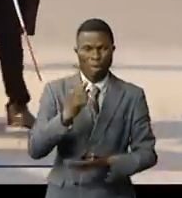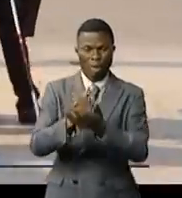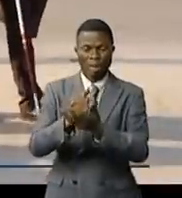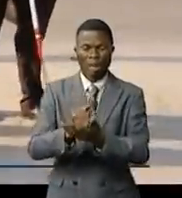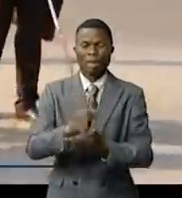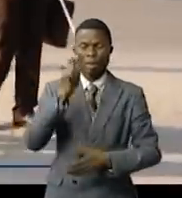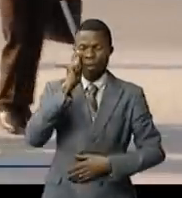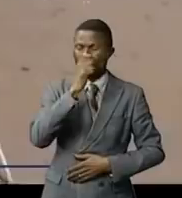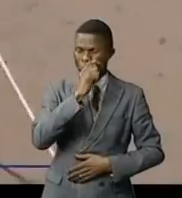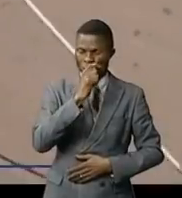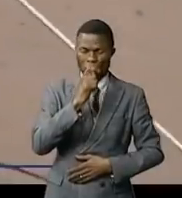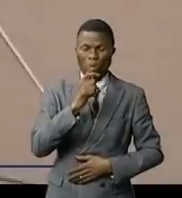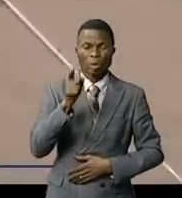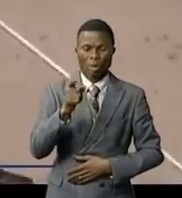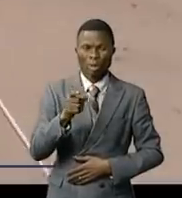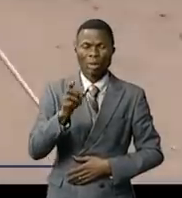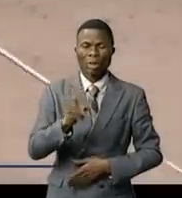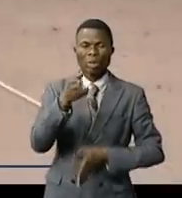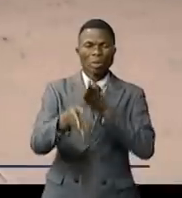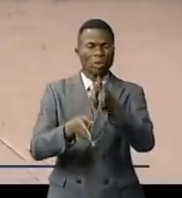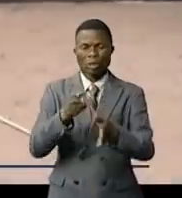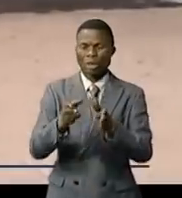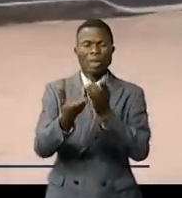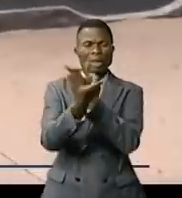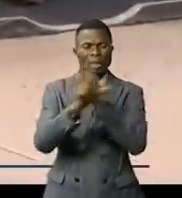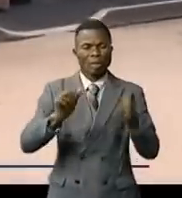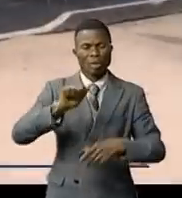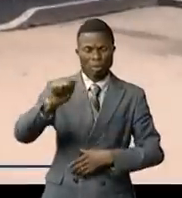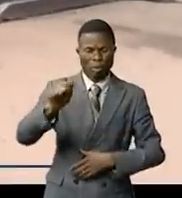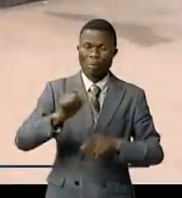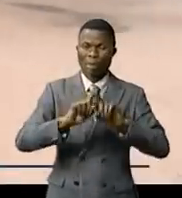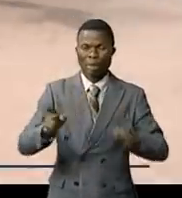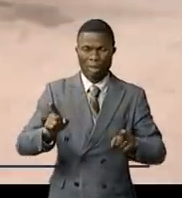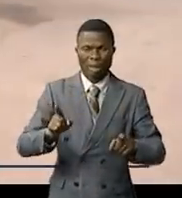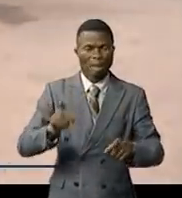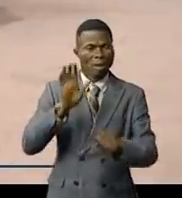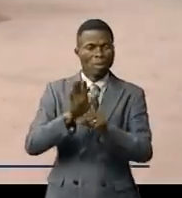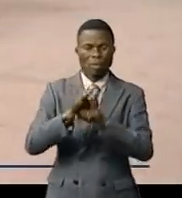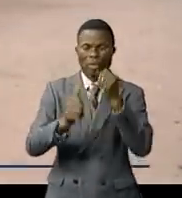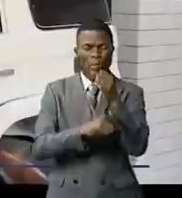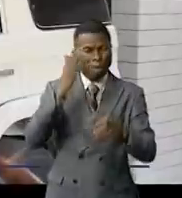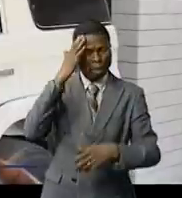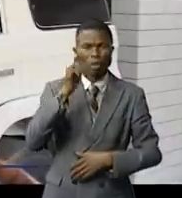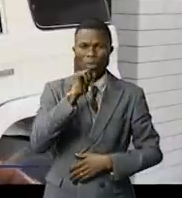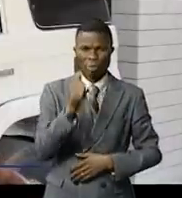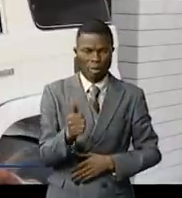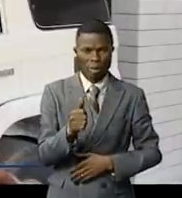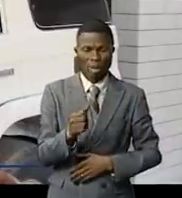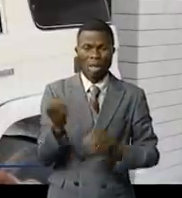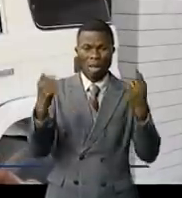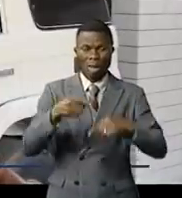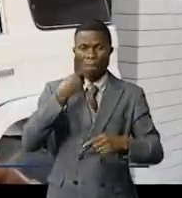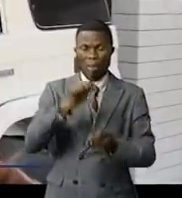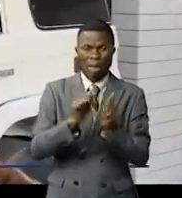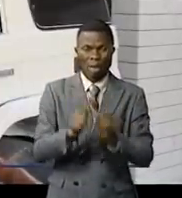personnes déficientes visuelles de se déplacer de manière autonome, malheureusement moins connue par le public. Lorsque nous parlons de